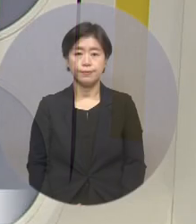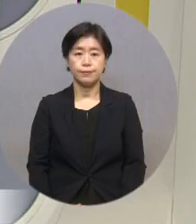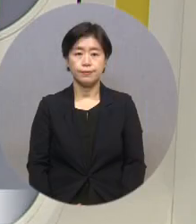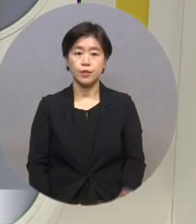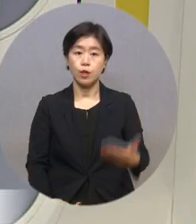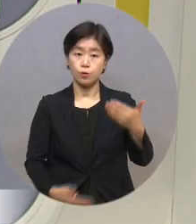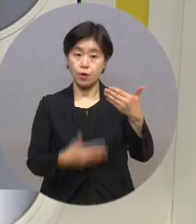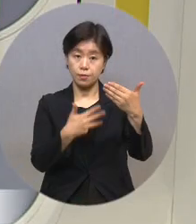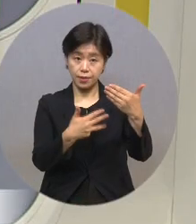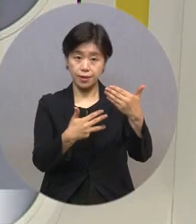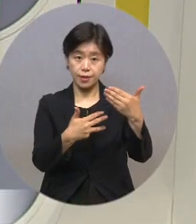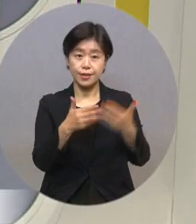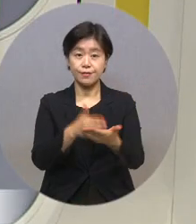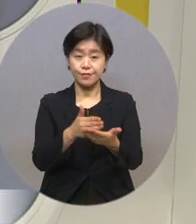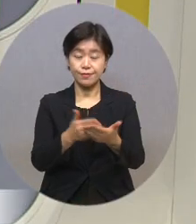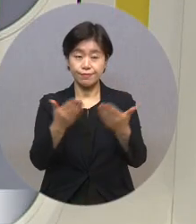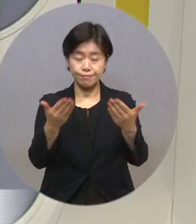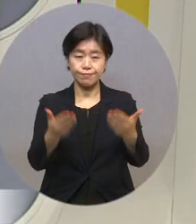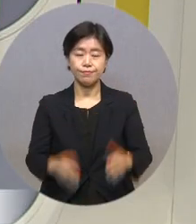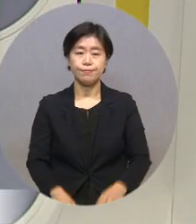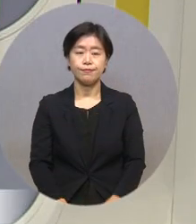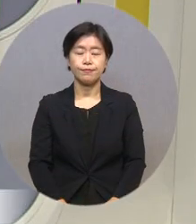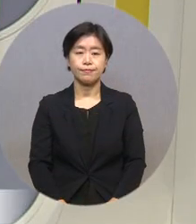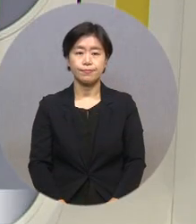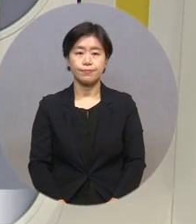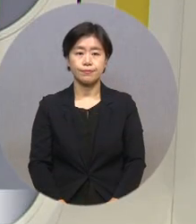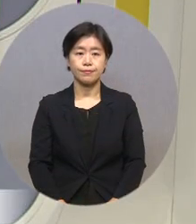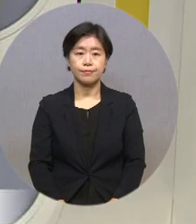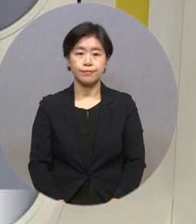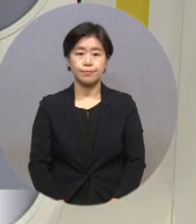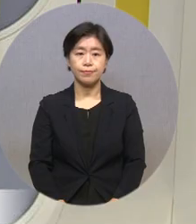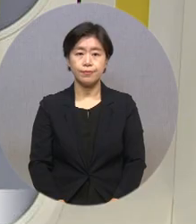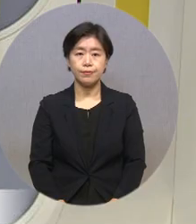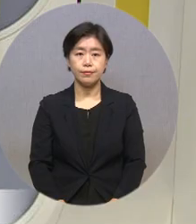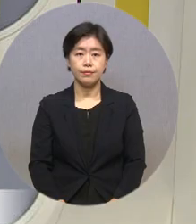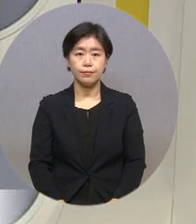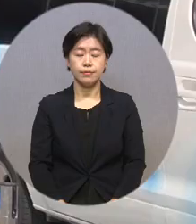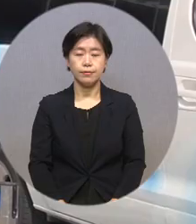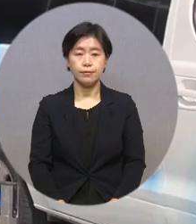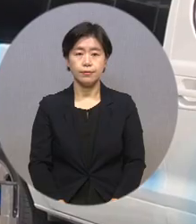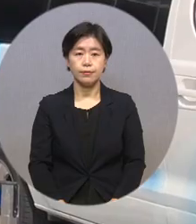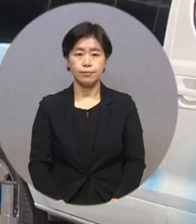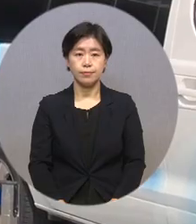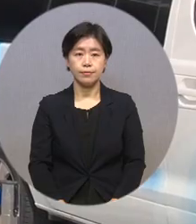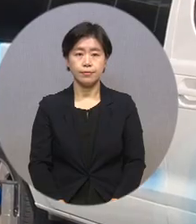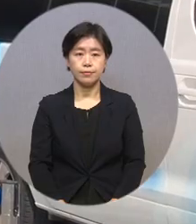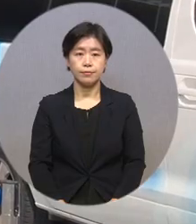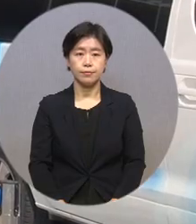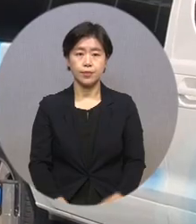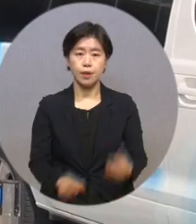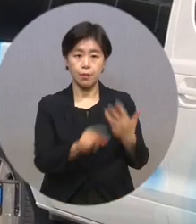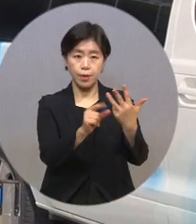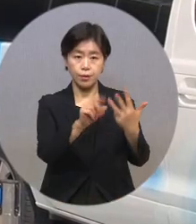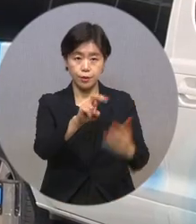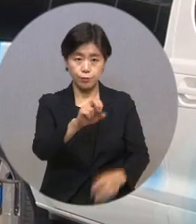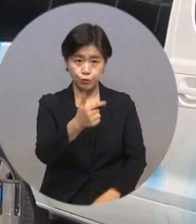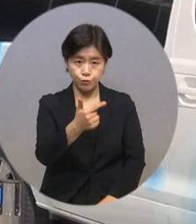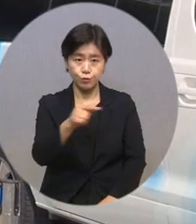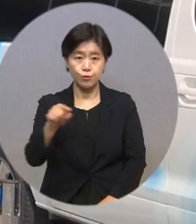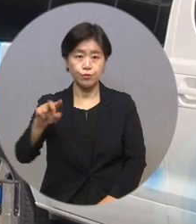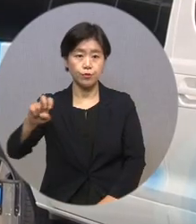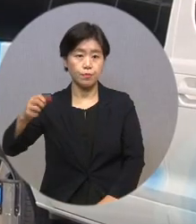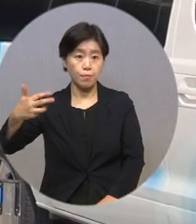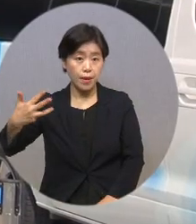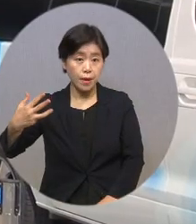9월 8일 목요일 만만한 뉴스는 지역 네트워크 소식으로 함께합니다. 지난 26일부터 28일까지